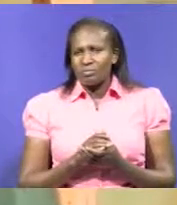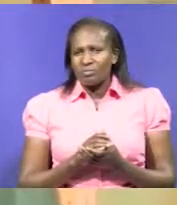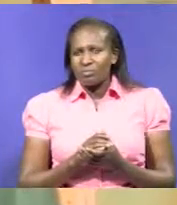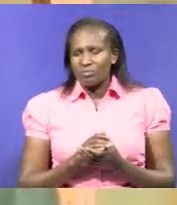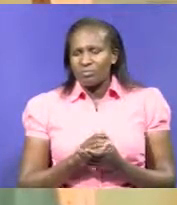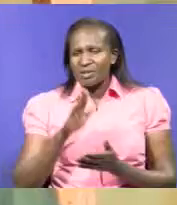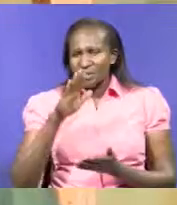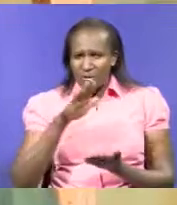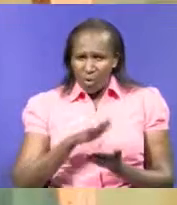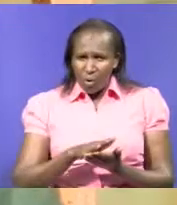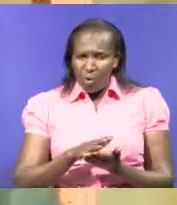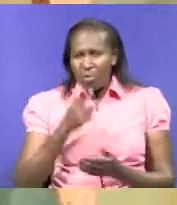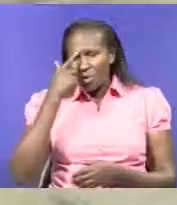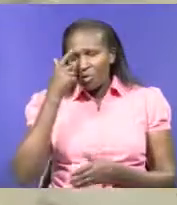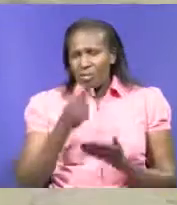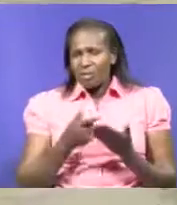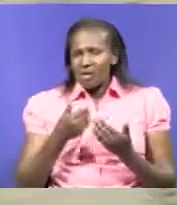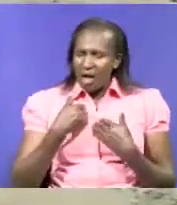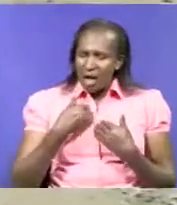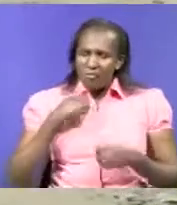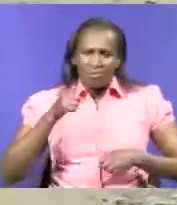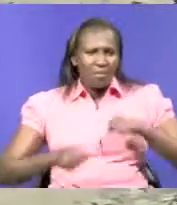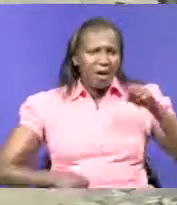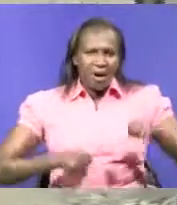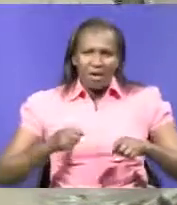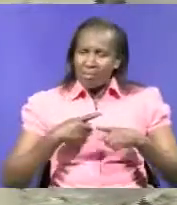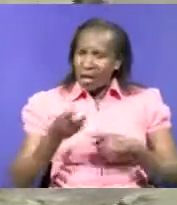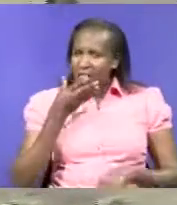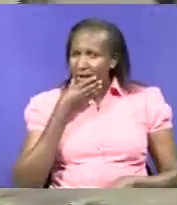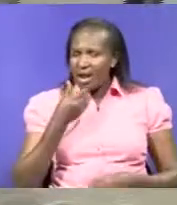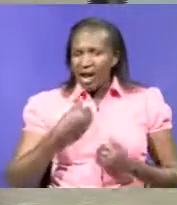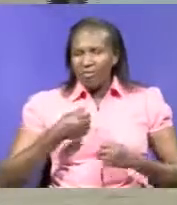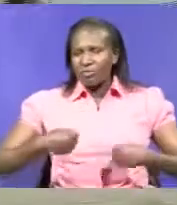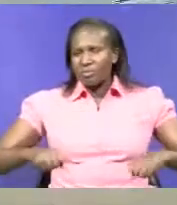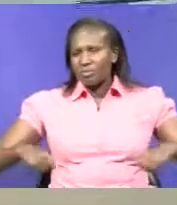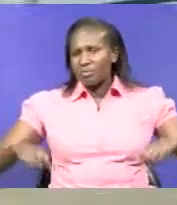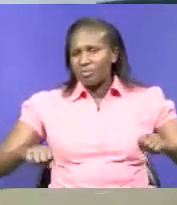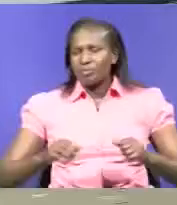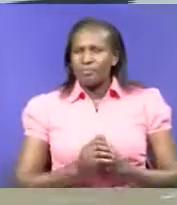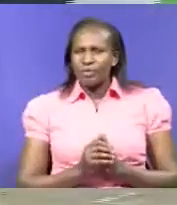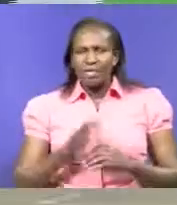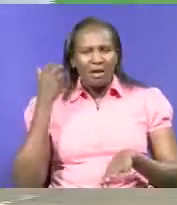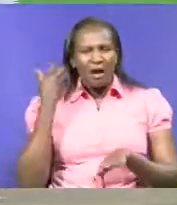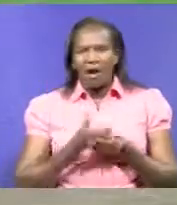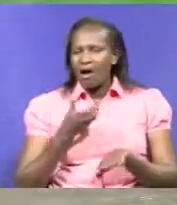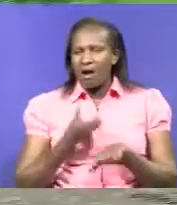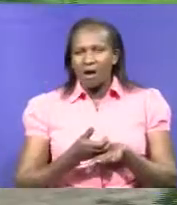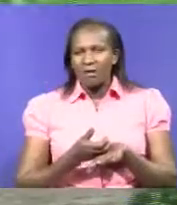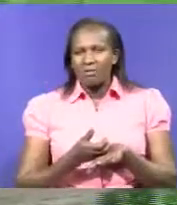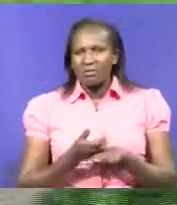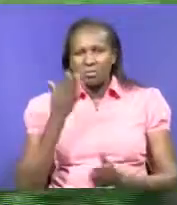kabisa kwa sababu mimi niko na bike, wao wako na ndugu. Sasa ni ngumu sana kufikiana